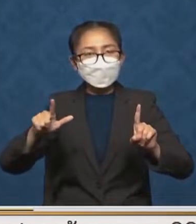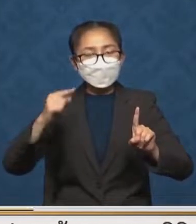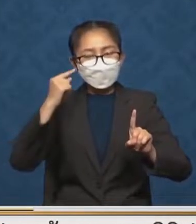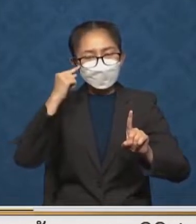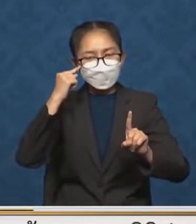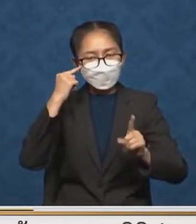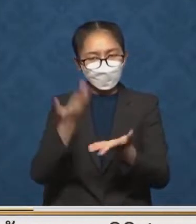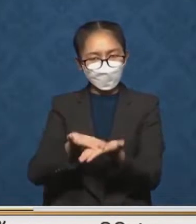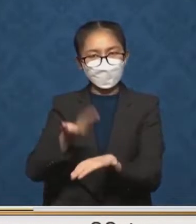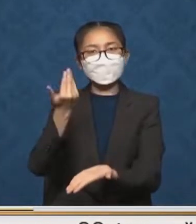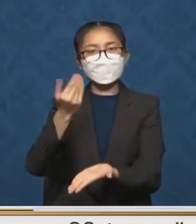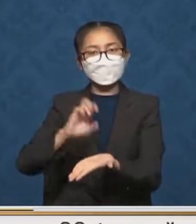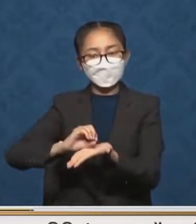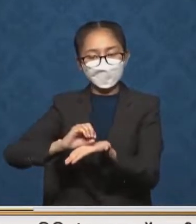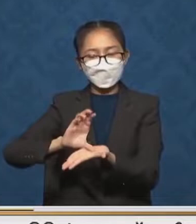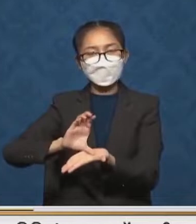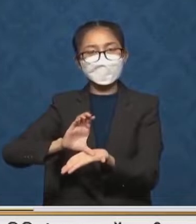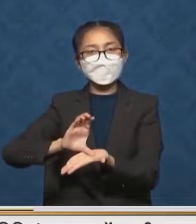ไปสูไปเหครับ